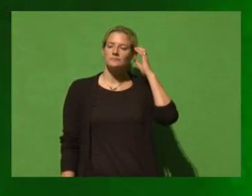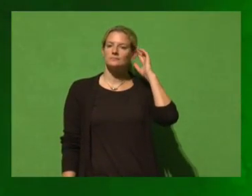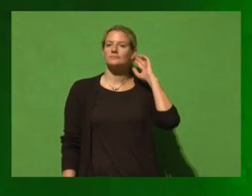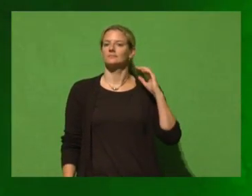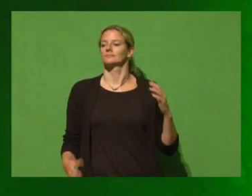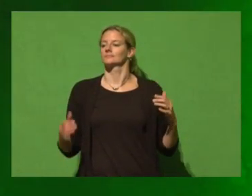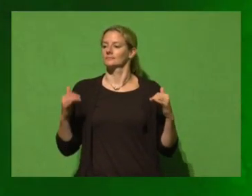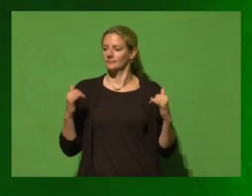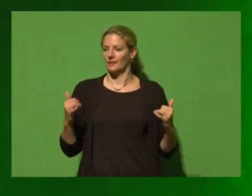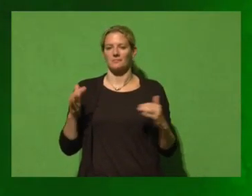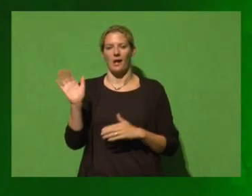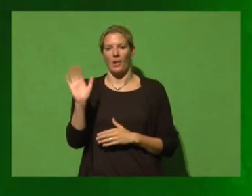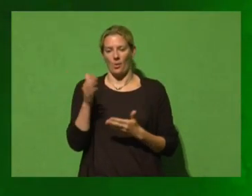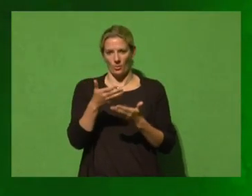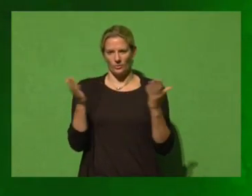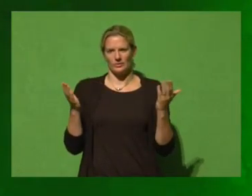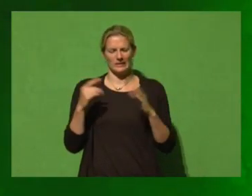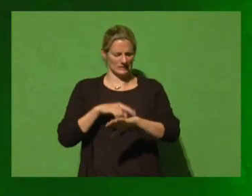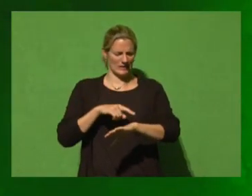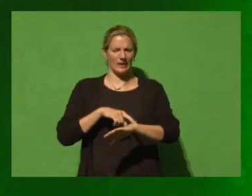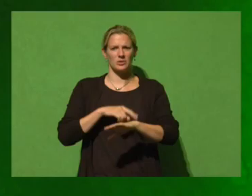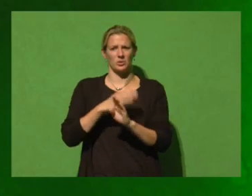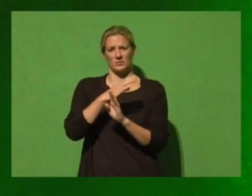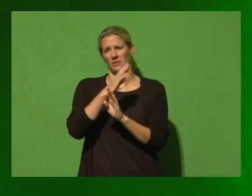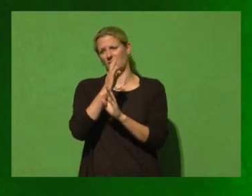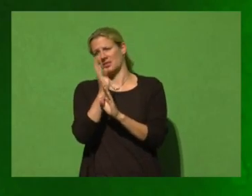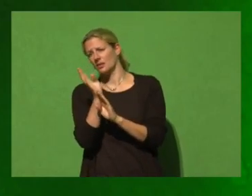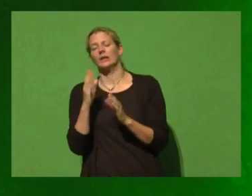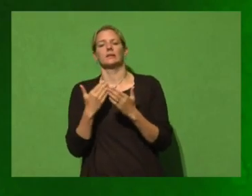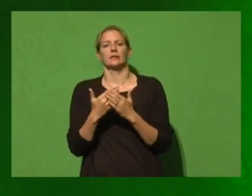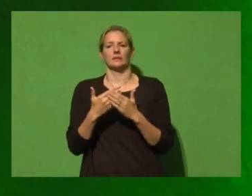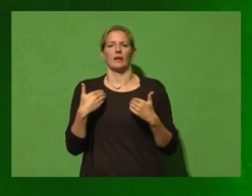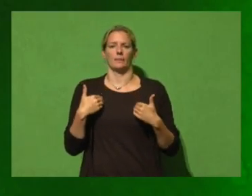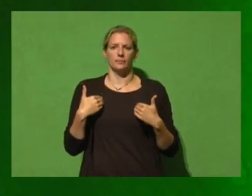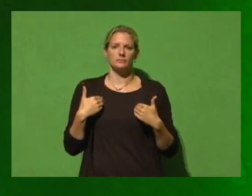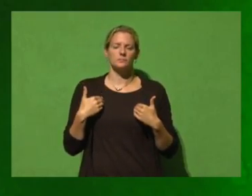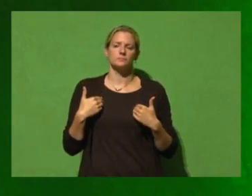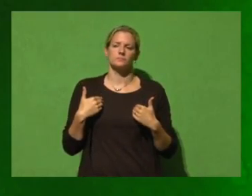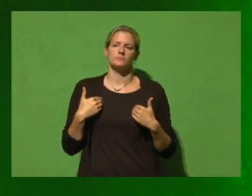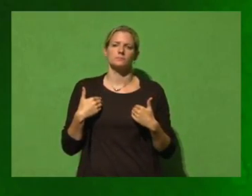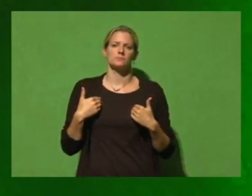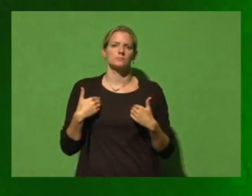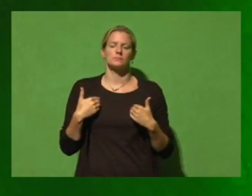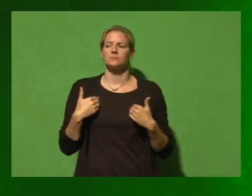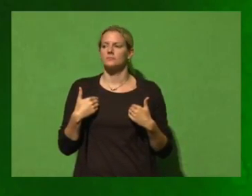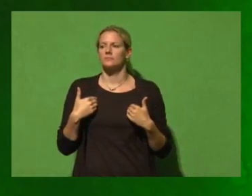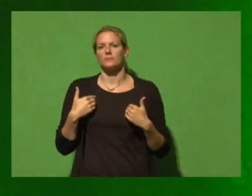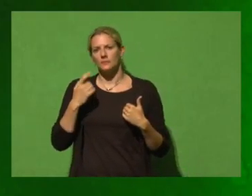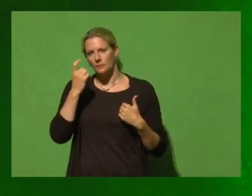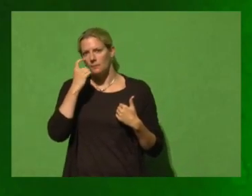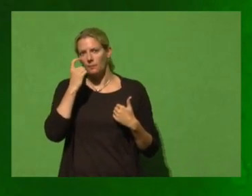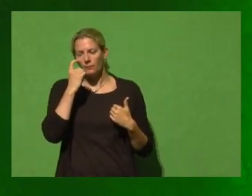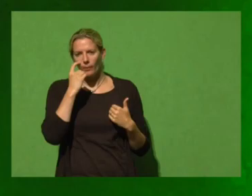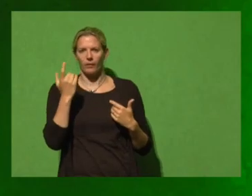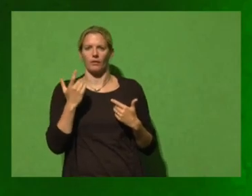Ja, hallo zusammen, die Zeit ist schon ziemlich fortgeschritten, deswegen orientiere ich mich an den Ratschlägen Kurt Tucholskys für einen guten